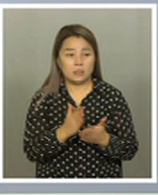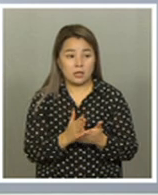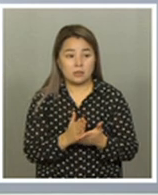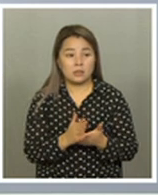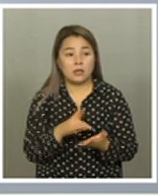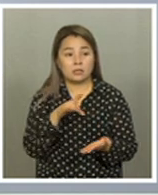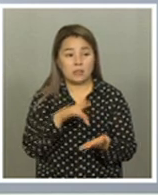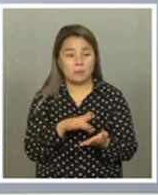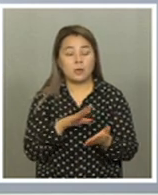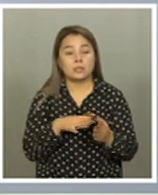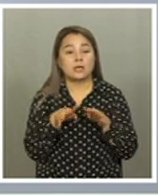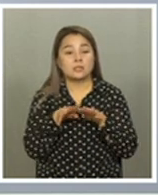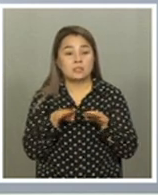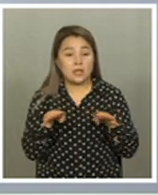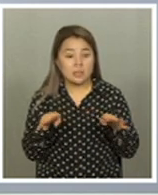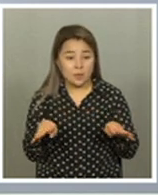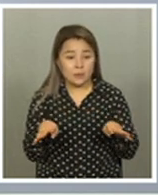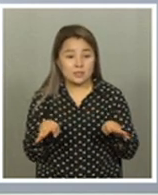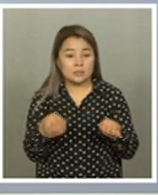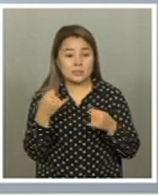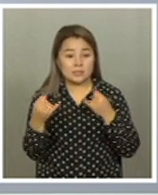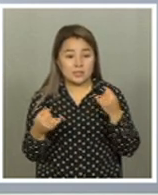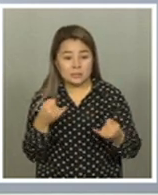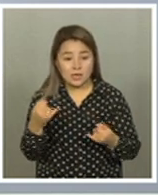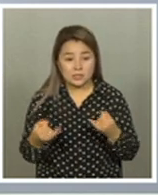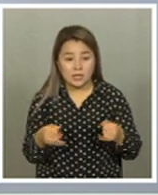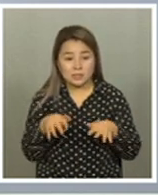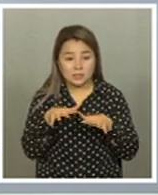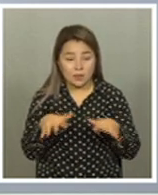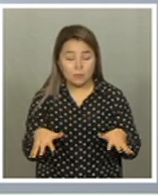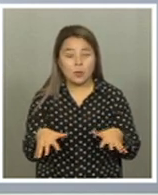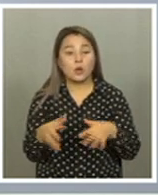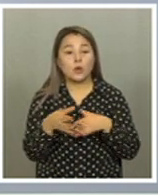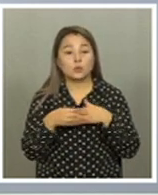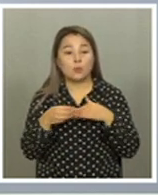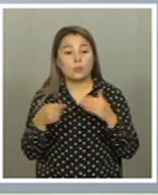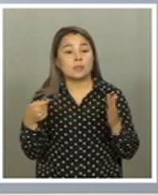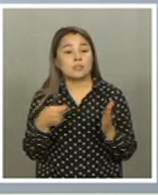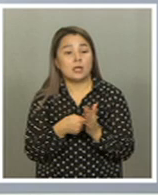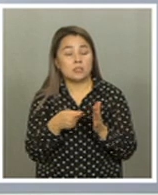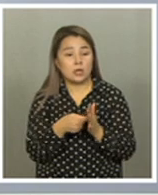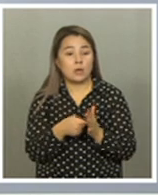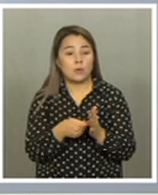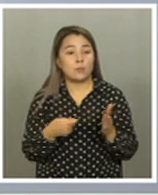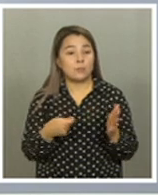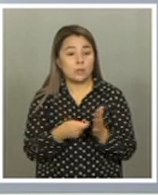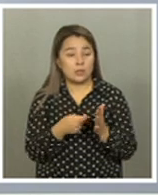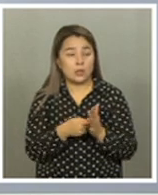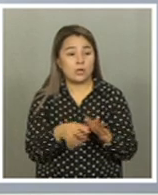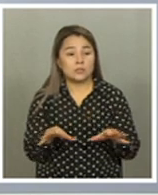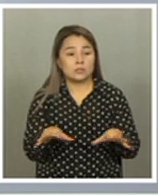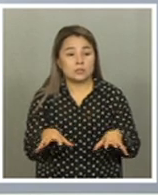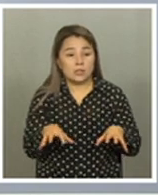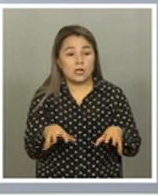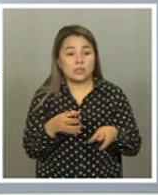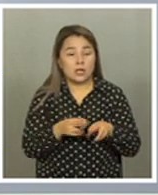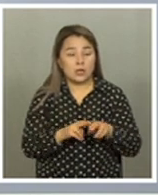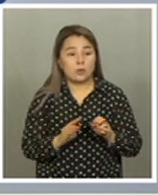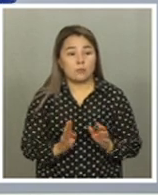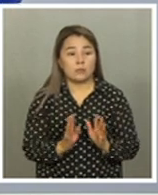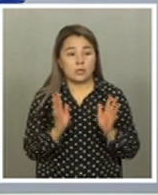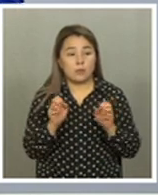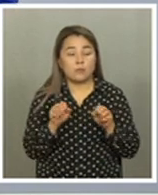жанама тамырлар және топыраққа беріктік, яғни өсімдіктің мықты ұстап тұру үшін қосалқы